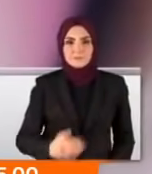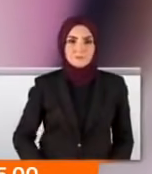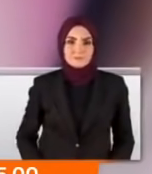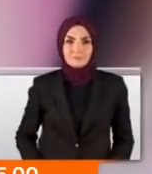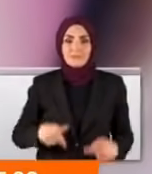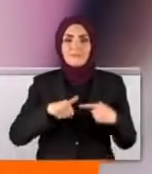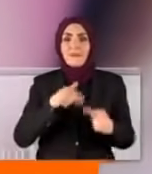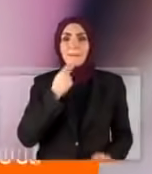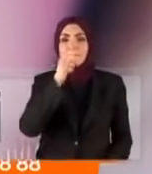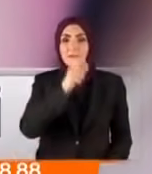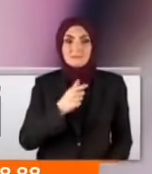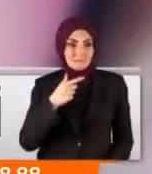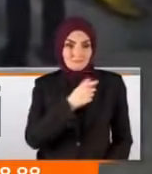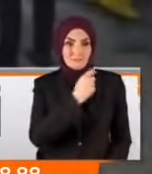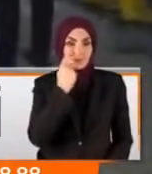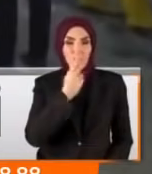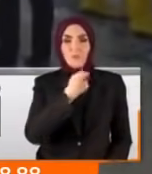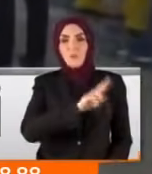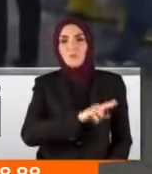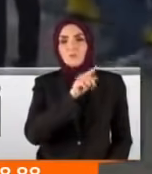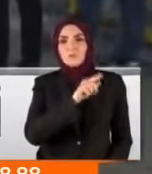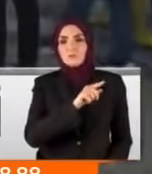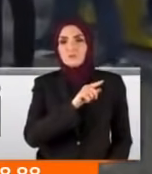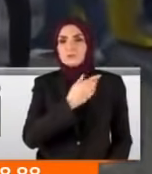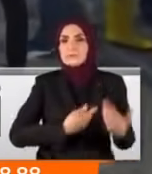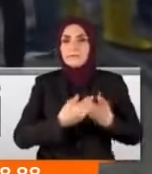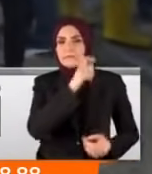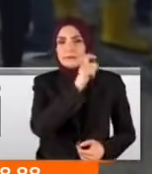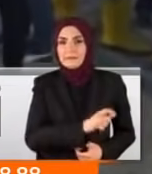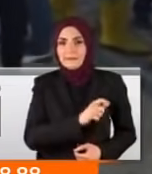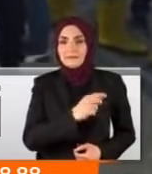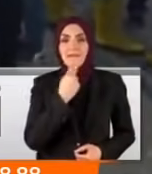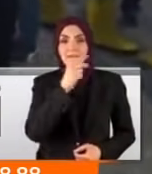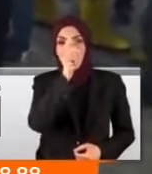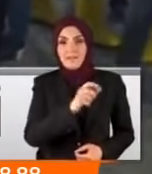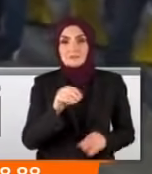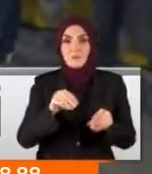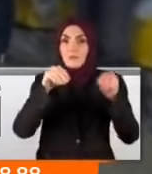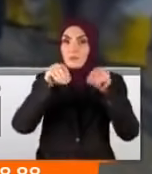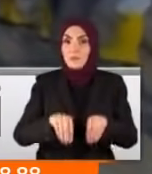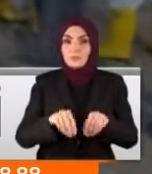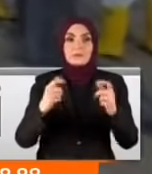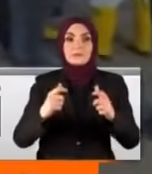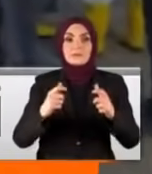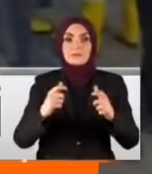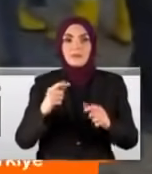Fatma Öz'ü silahla öldüren katil sevgili polislere cesedi gömdüğü yeri de gösterdi.